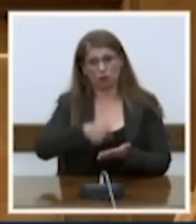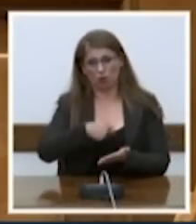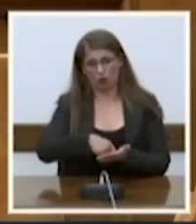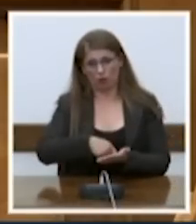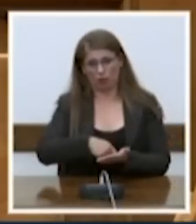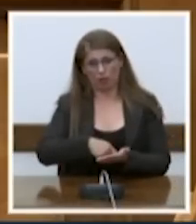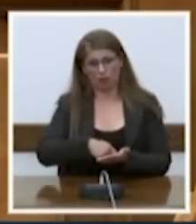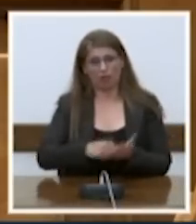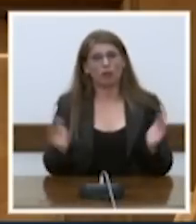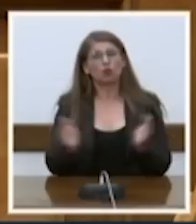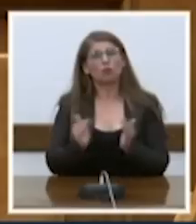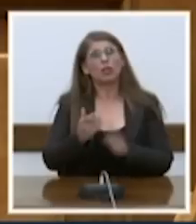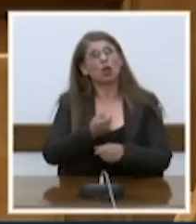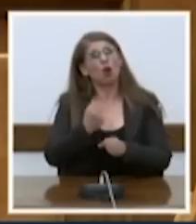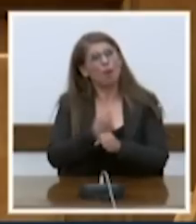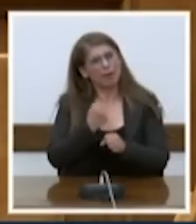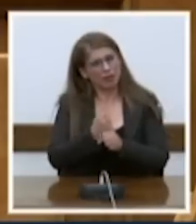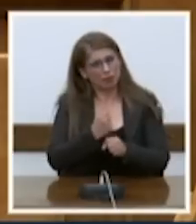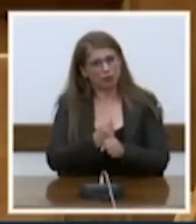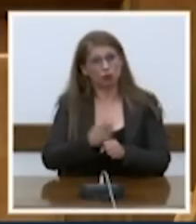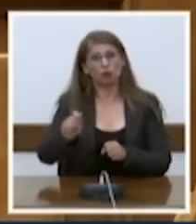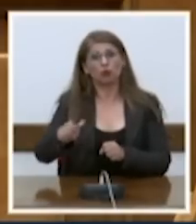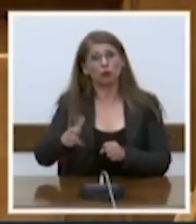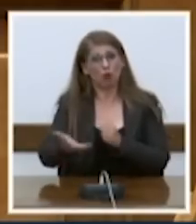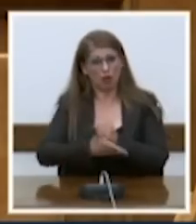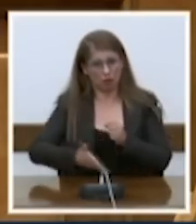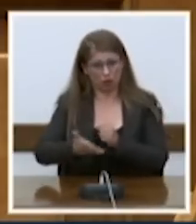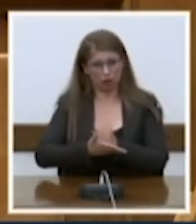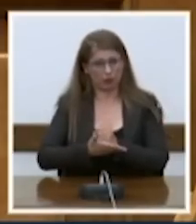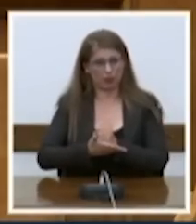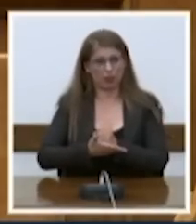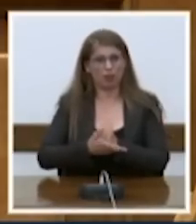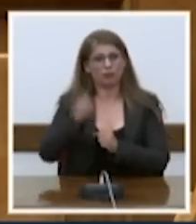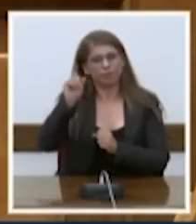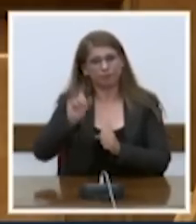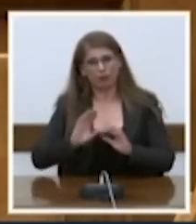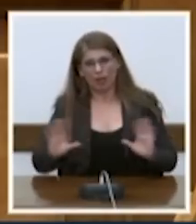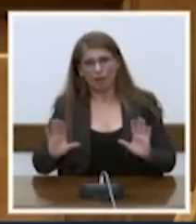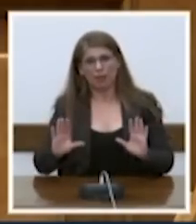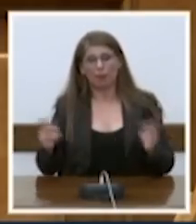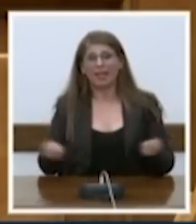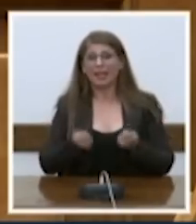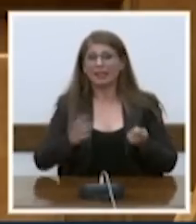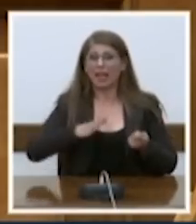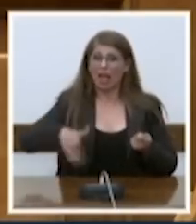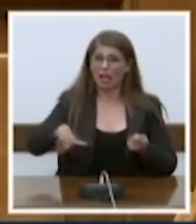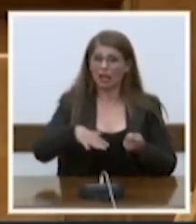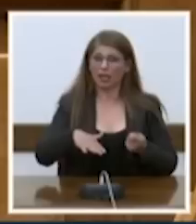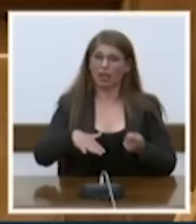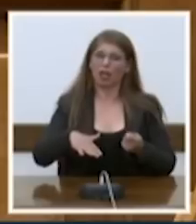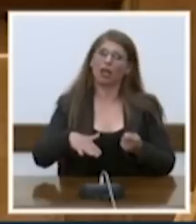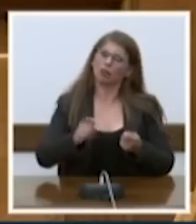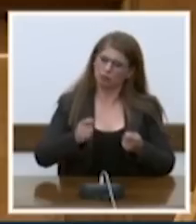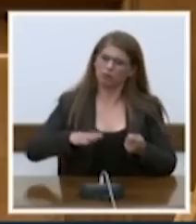για τους μικροεπαγγελματίες, τους φτωχούς αγρότες, κάποια από τα εργατικά λαϊκά στρώματα, χωρίς να